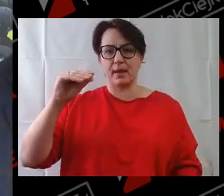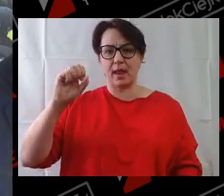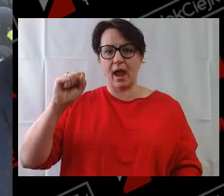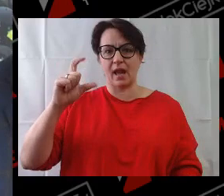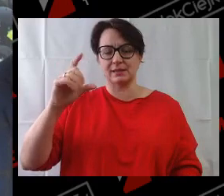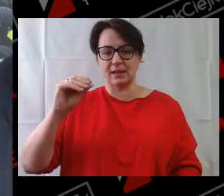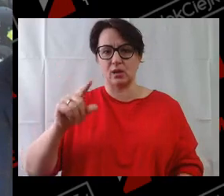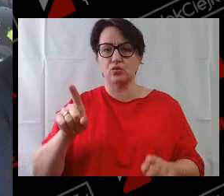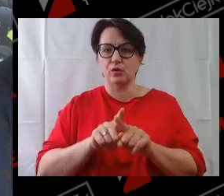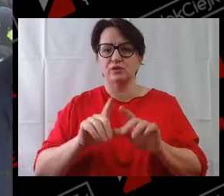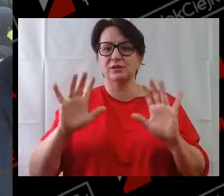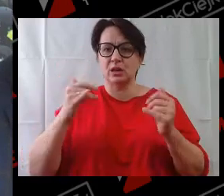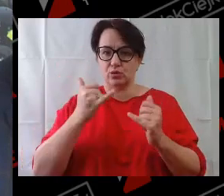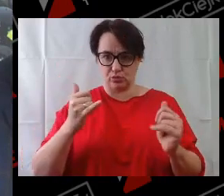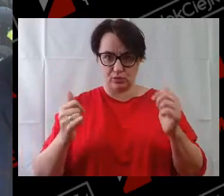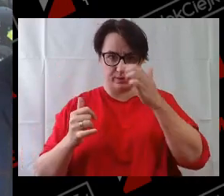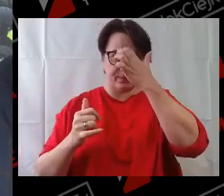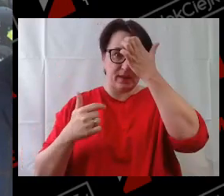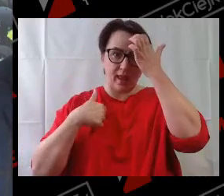mniejszym